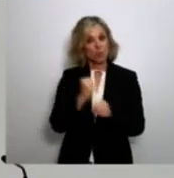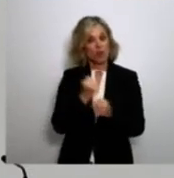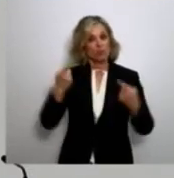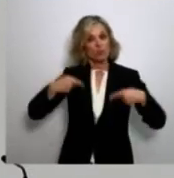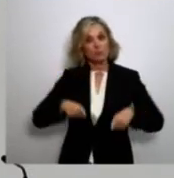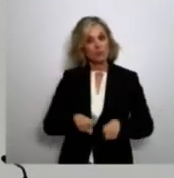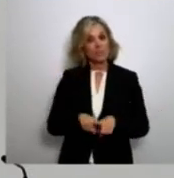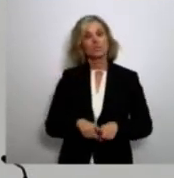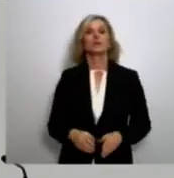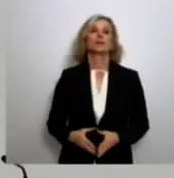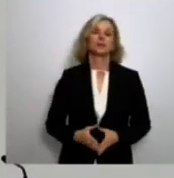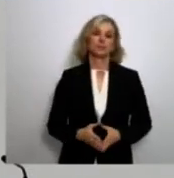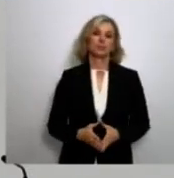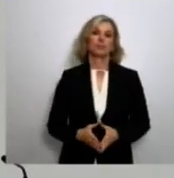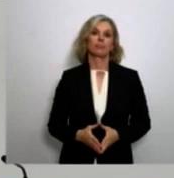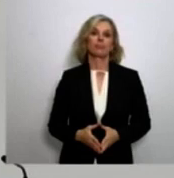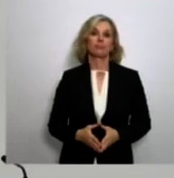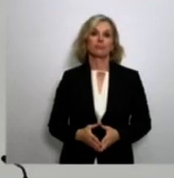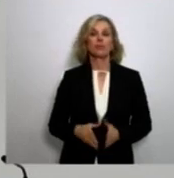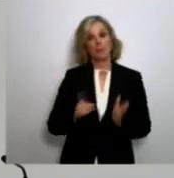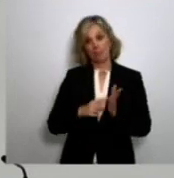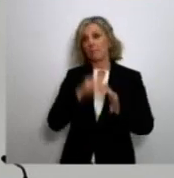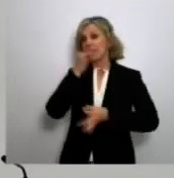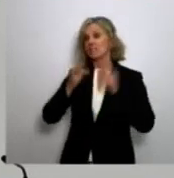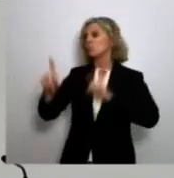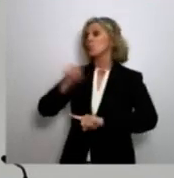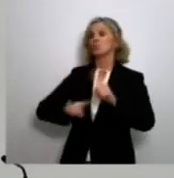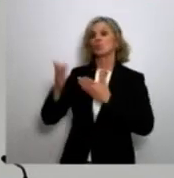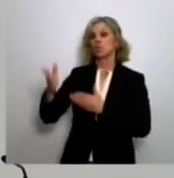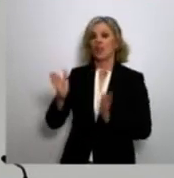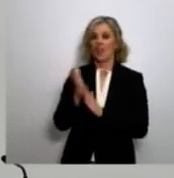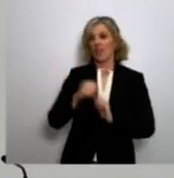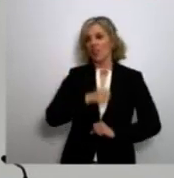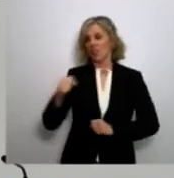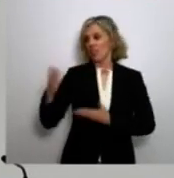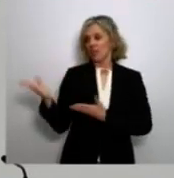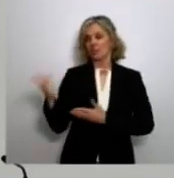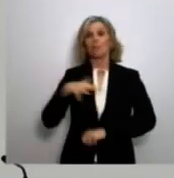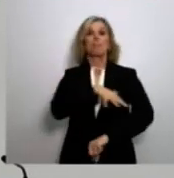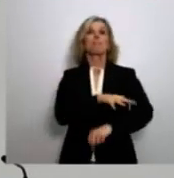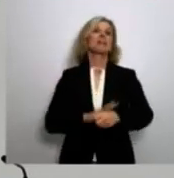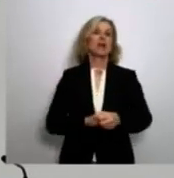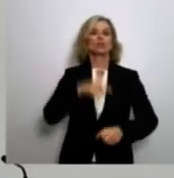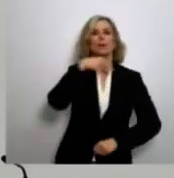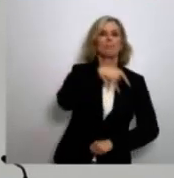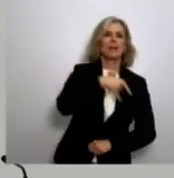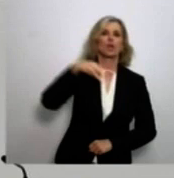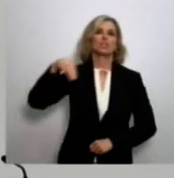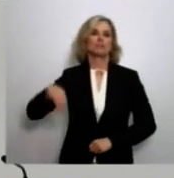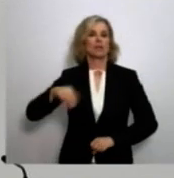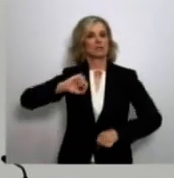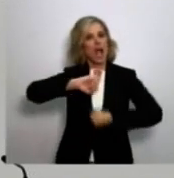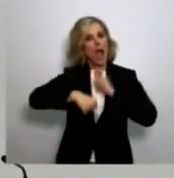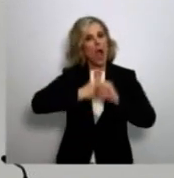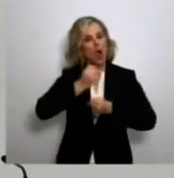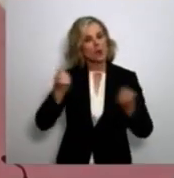εμού χρειάζονται συστάσεις. Δεξιά μου βρίσκεται ο πλοίαρχος Παναγιώτης Πέτας, συναγωνιστής